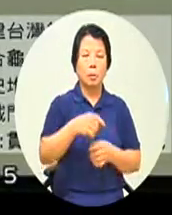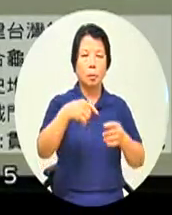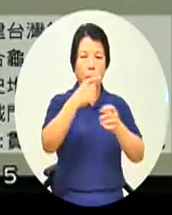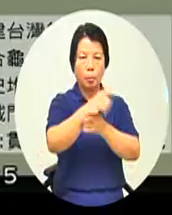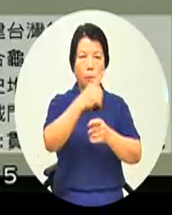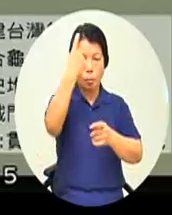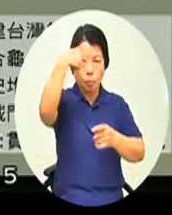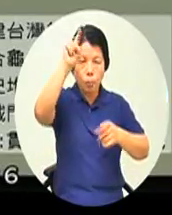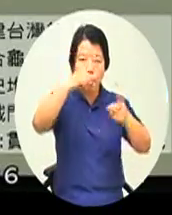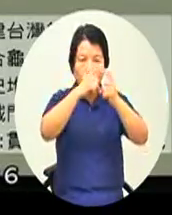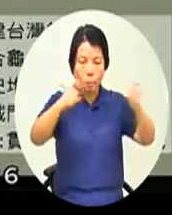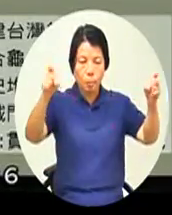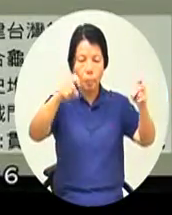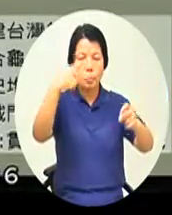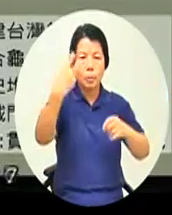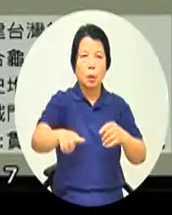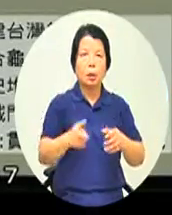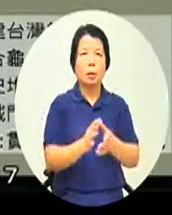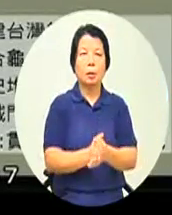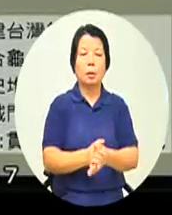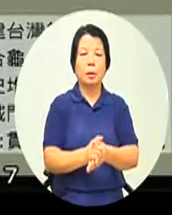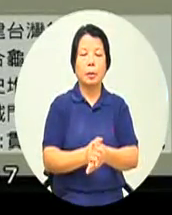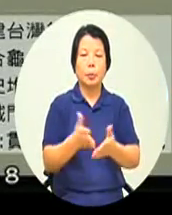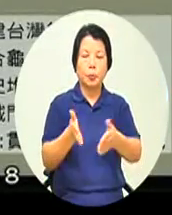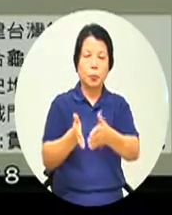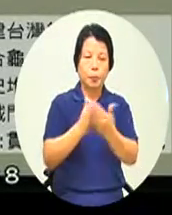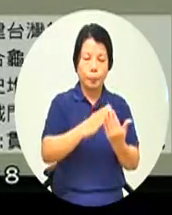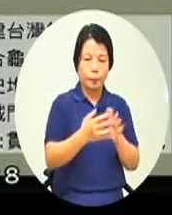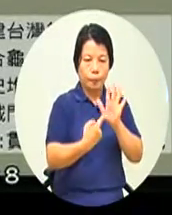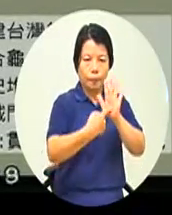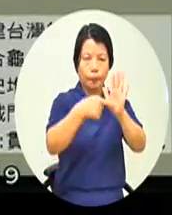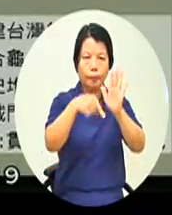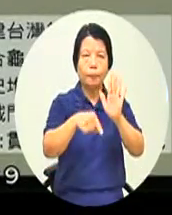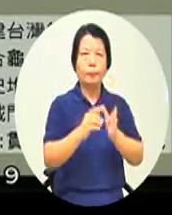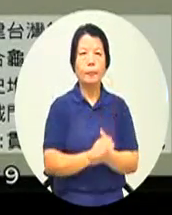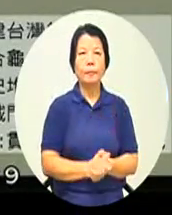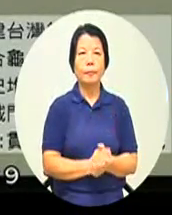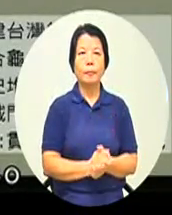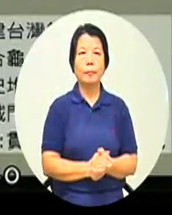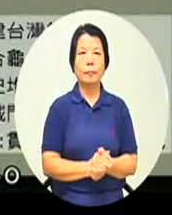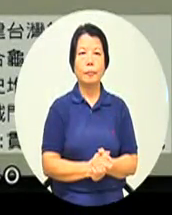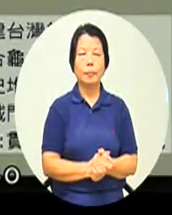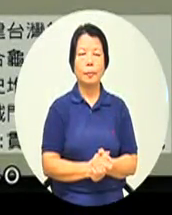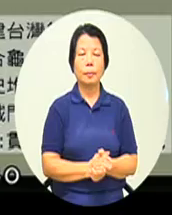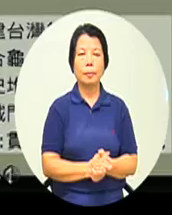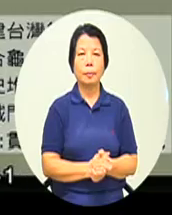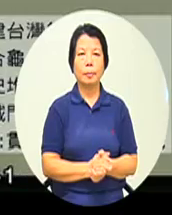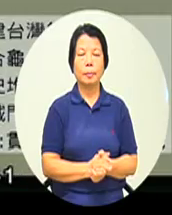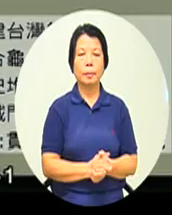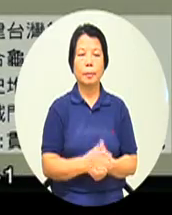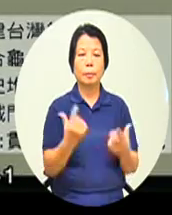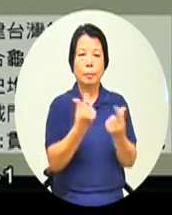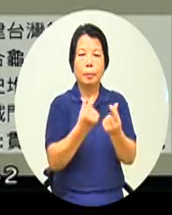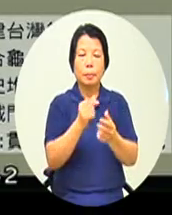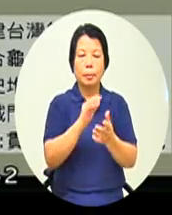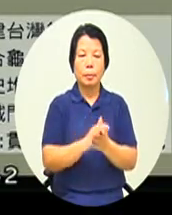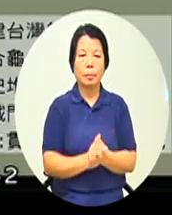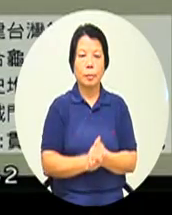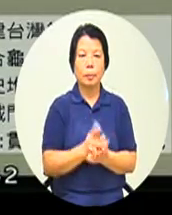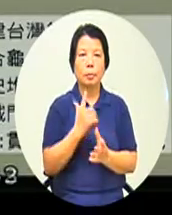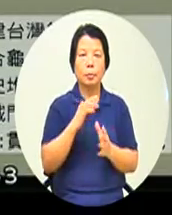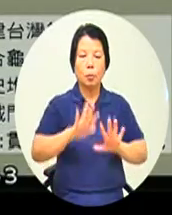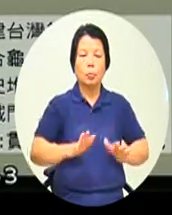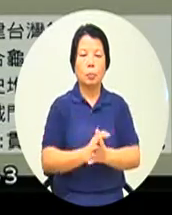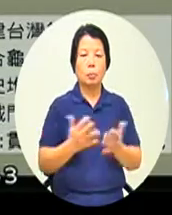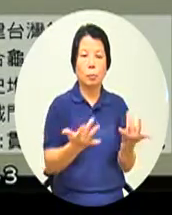重新再让它出现，重新再建起来的可能性呢？哈，就像我们跑到法国